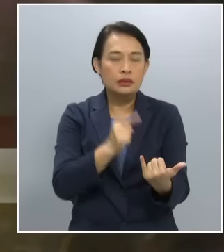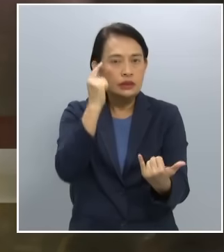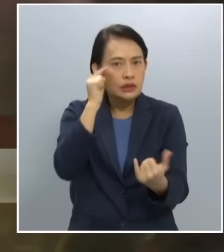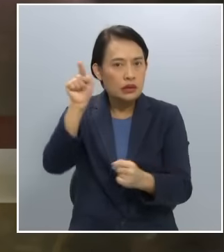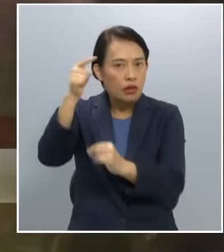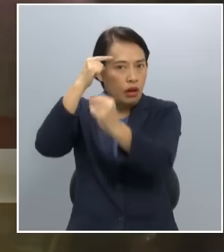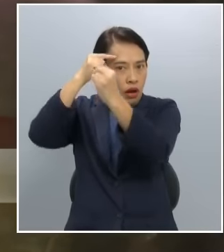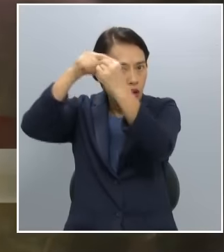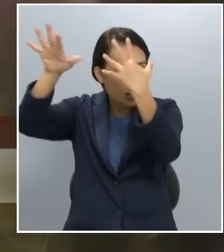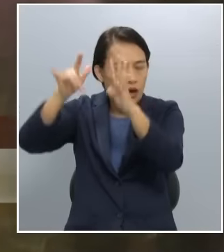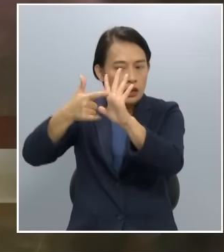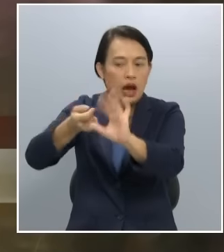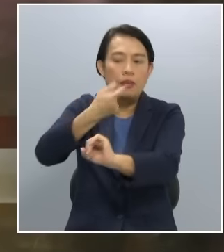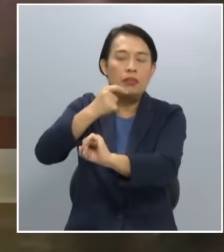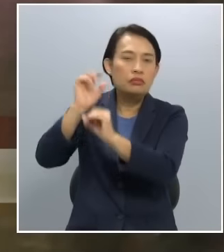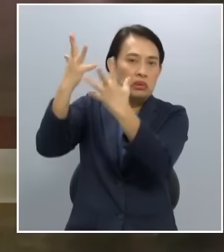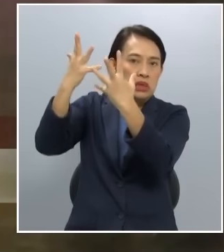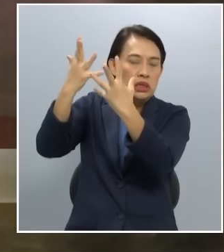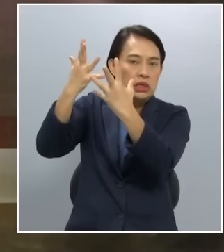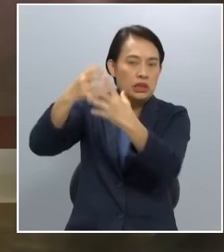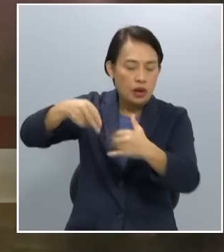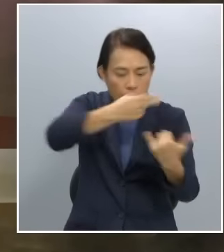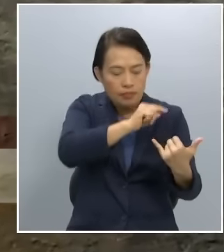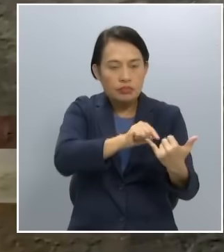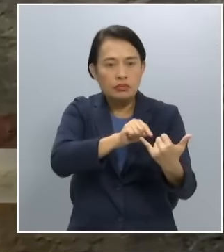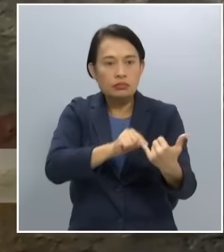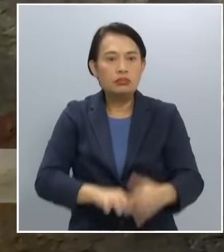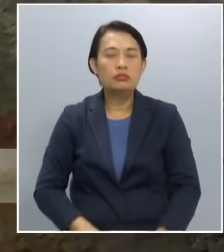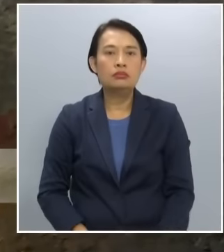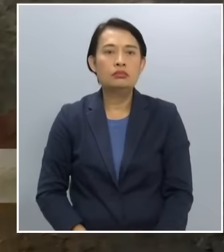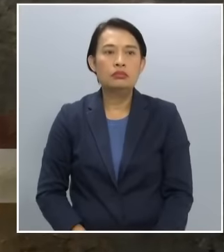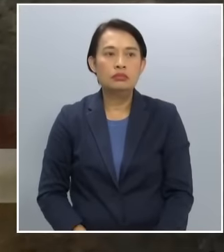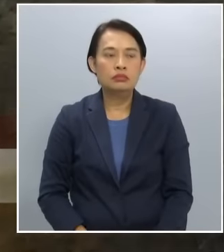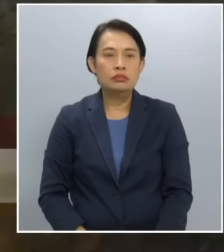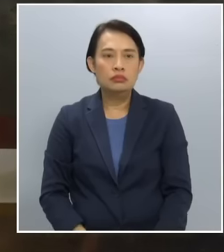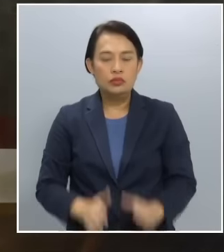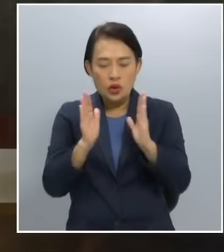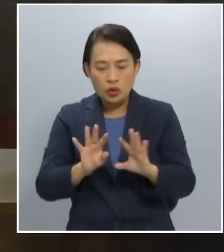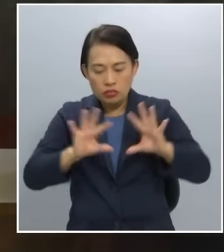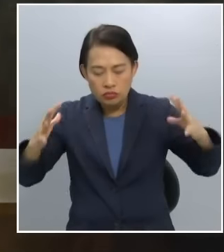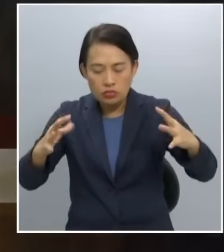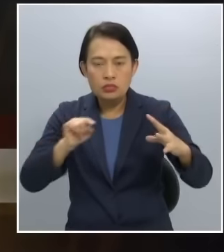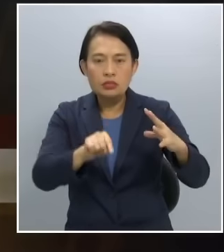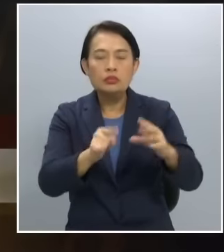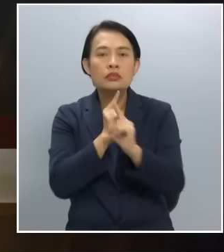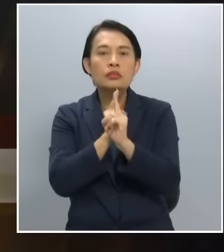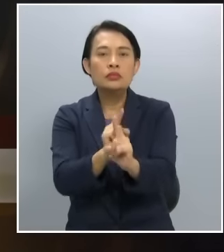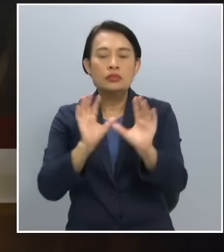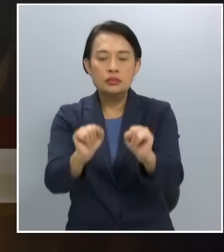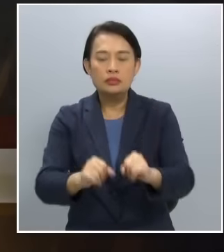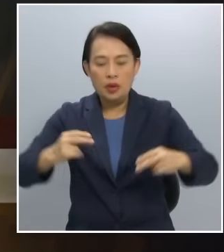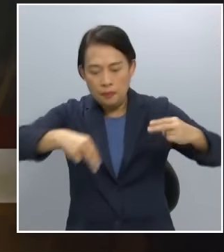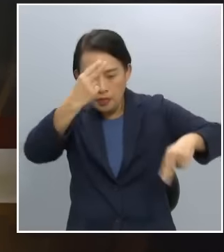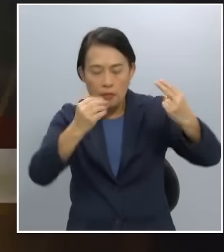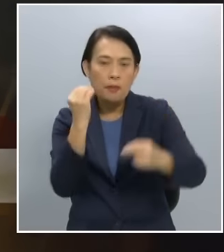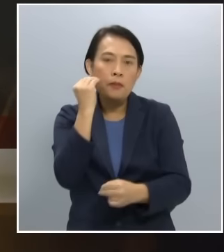จิตเวรแล้วขาดยาครับทผู้ชมแล้วก็หลายคืนแล้วเนี่ยเจ้าหน้าที่ต้องนากำลังไปปิดล้อมเหตุยิงกันที่บ้านหลัง